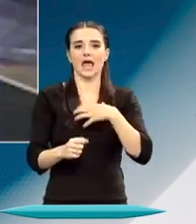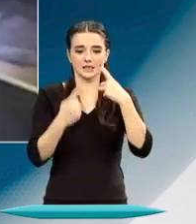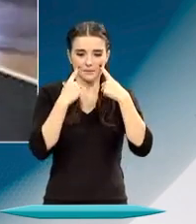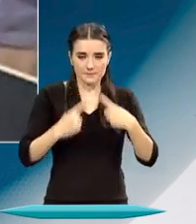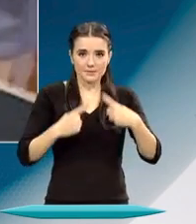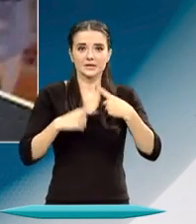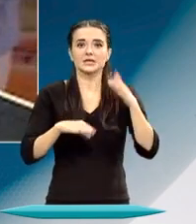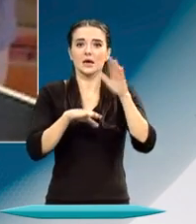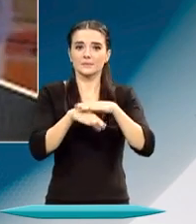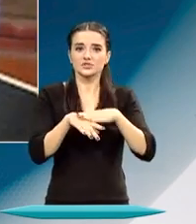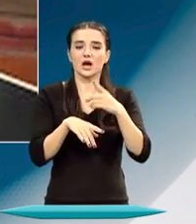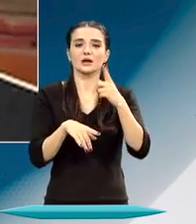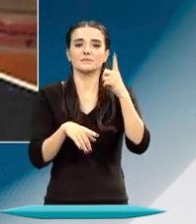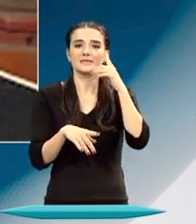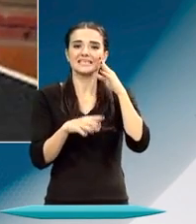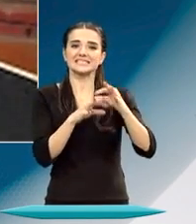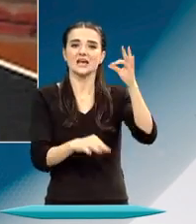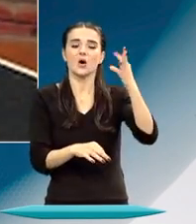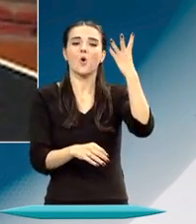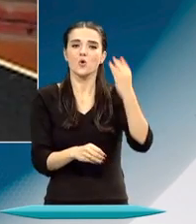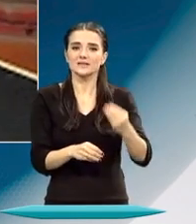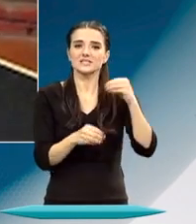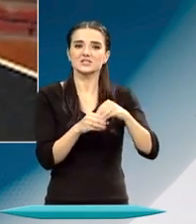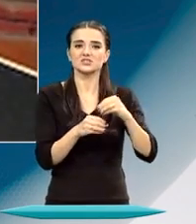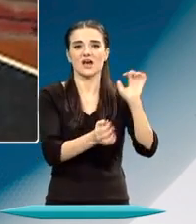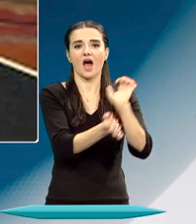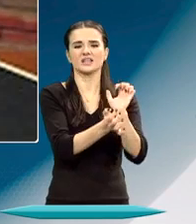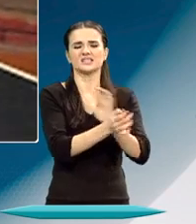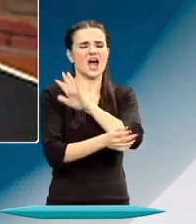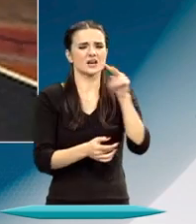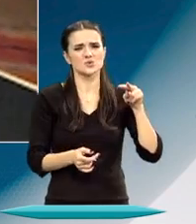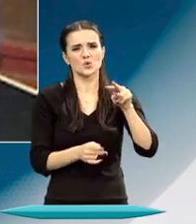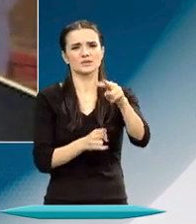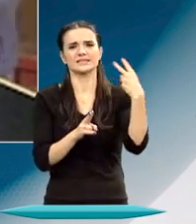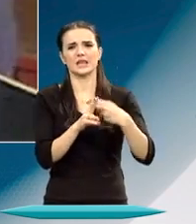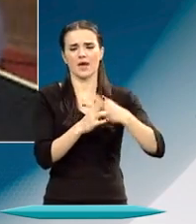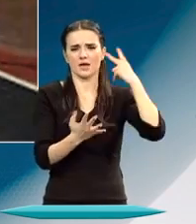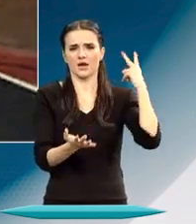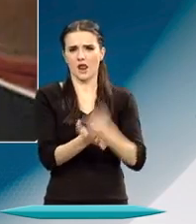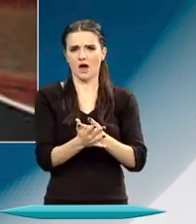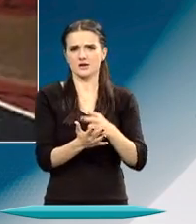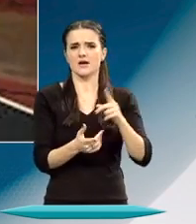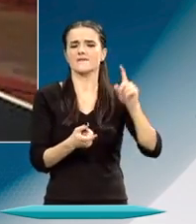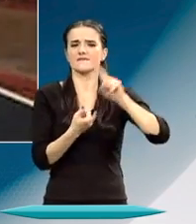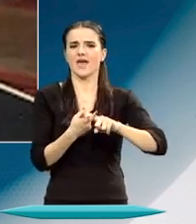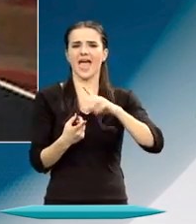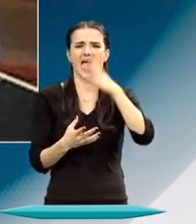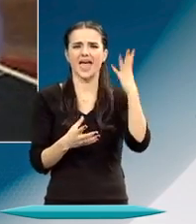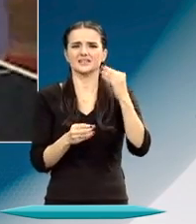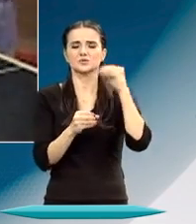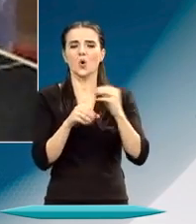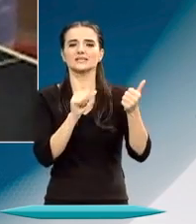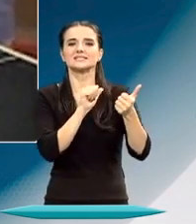bakımını yapabilecek bir birey haline getirmek için Demirci ailesi her yolu denemeye kararlıdır ve en